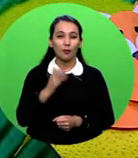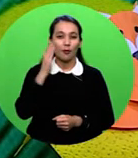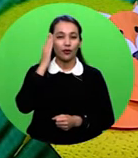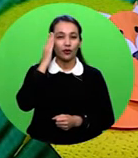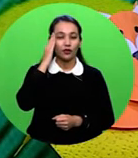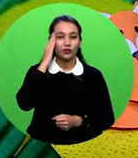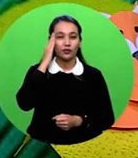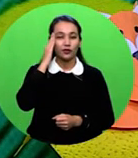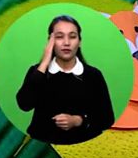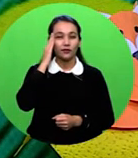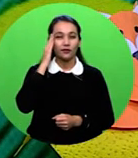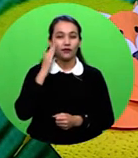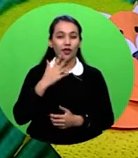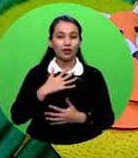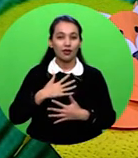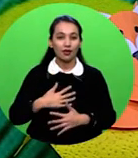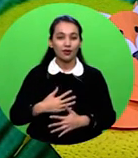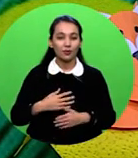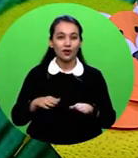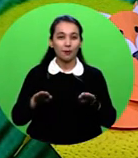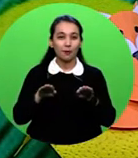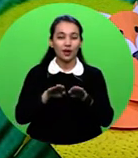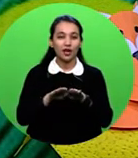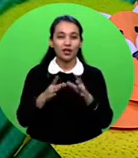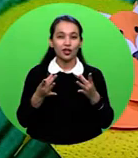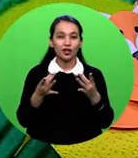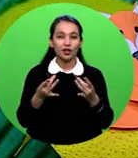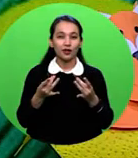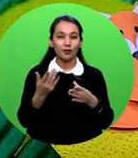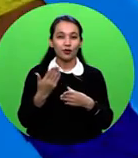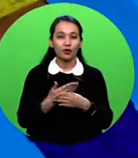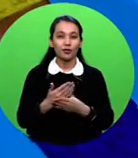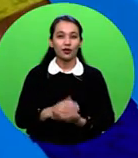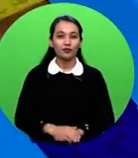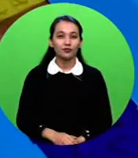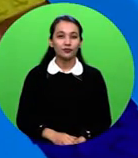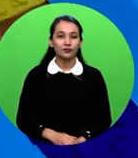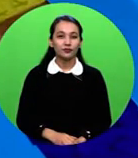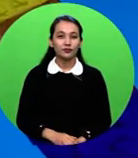bosh qismini hamda tana qismini yelimlab chiqamiz.